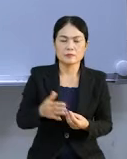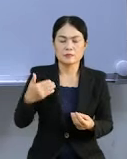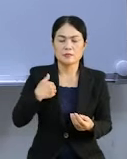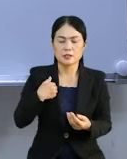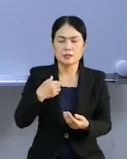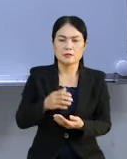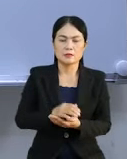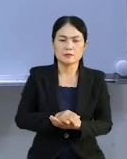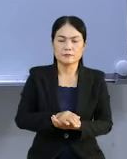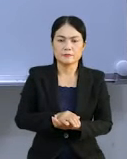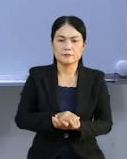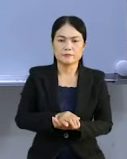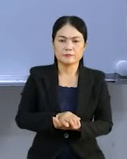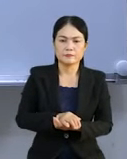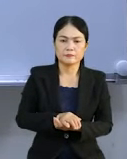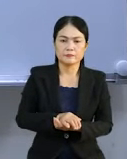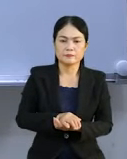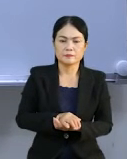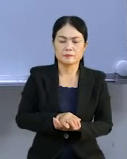miên